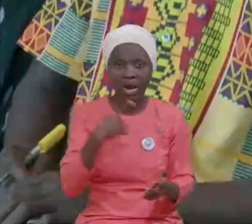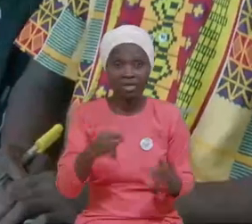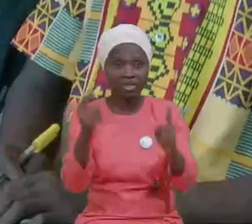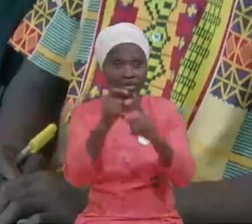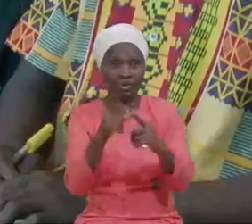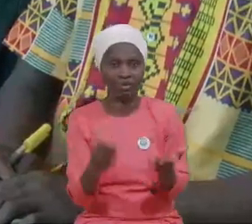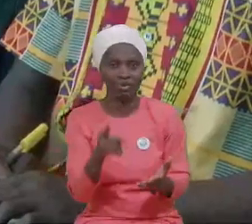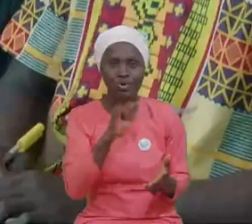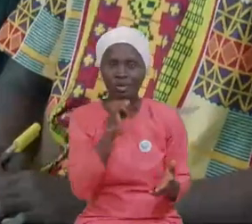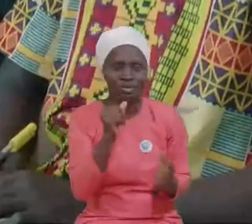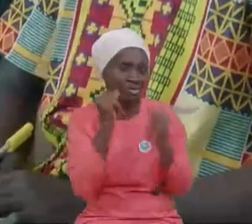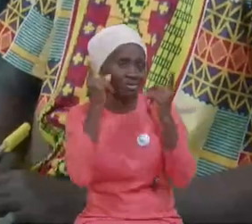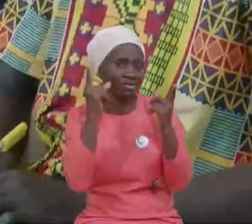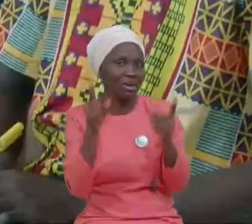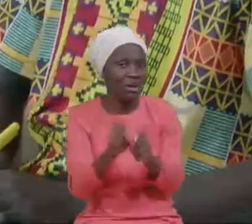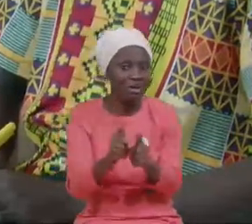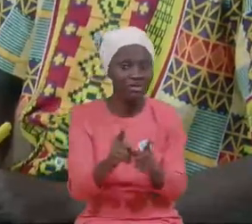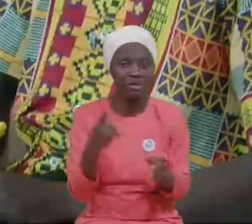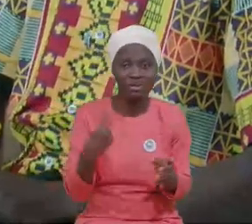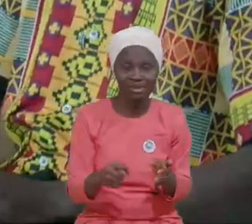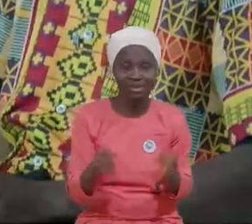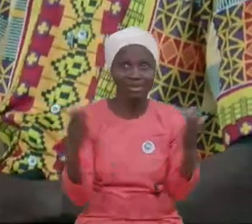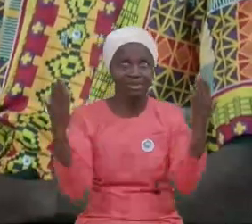surpris. Parce que même l'homme de Pierre,